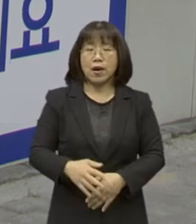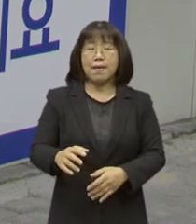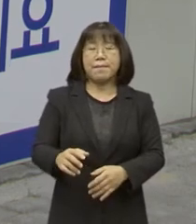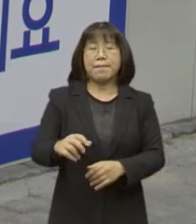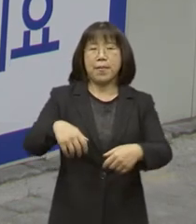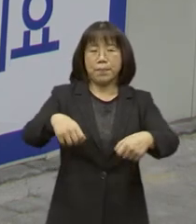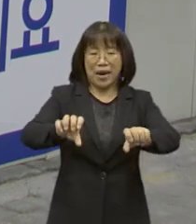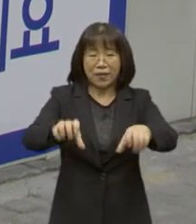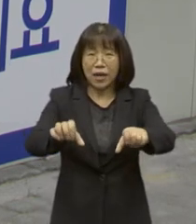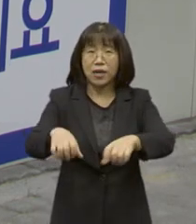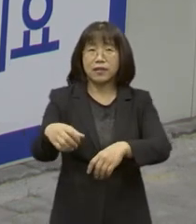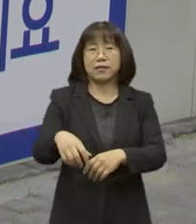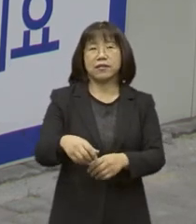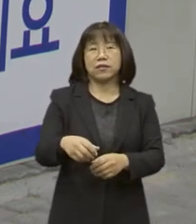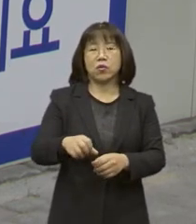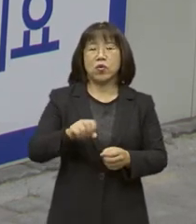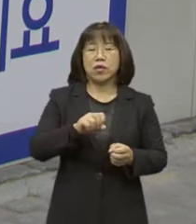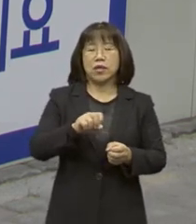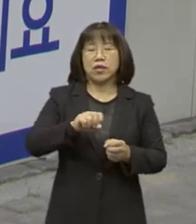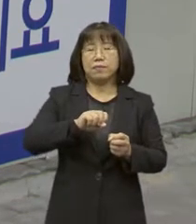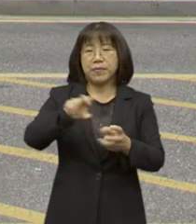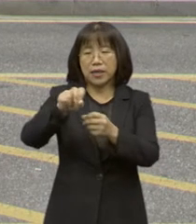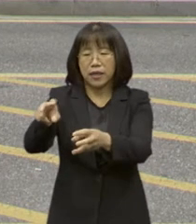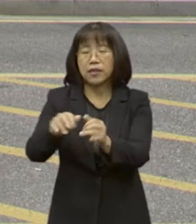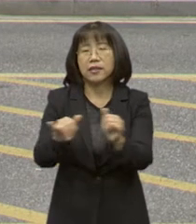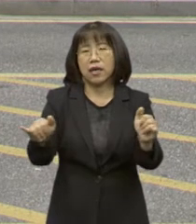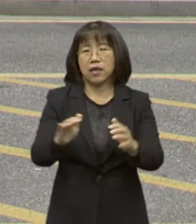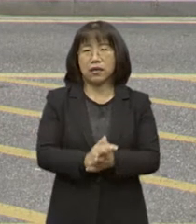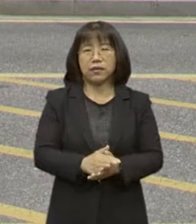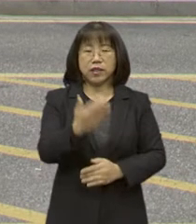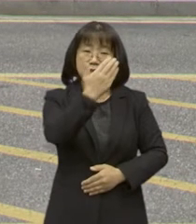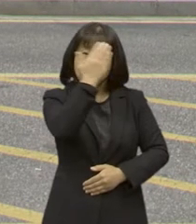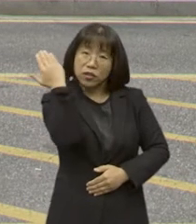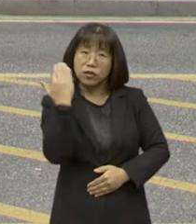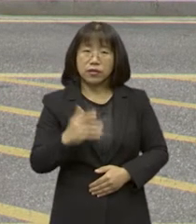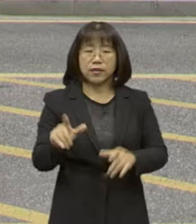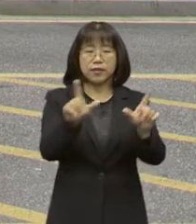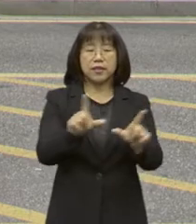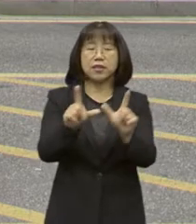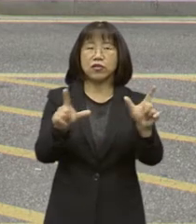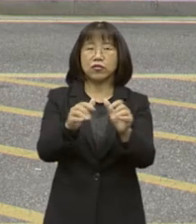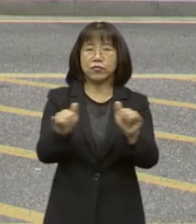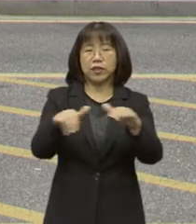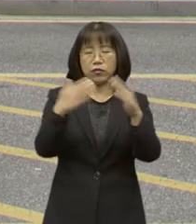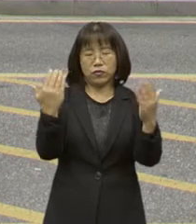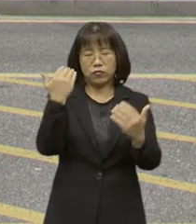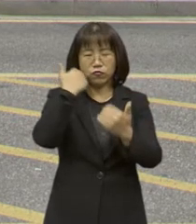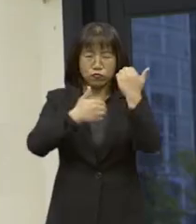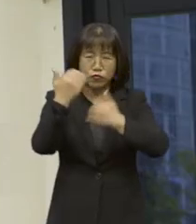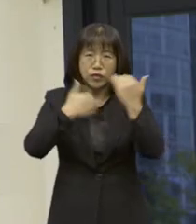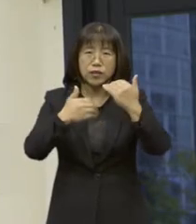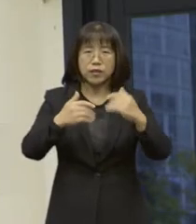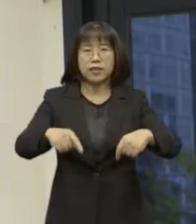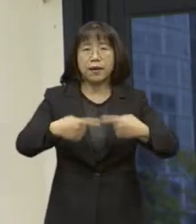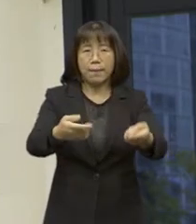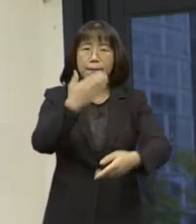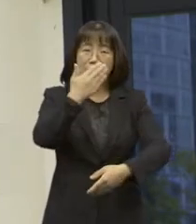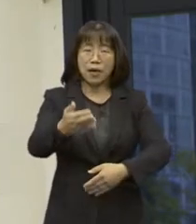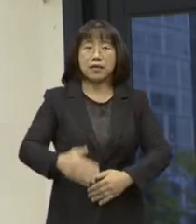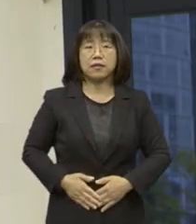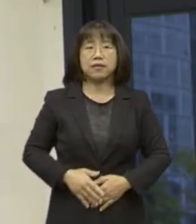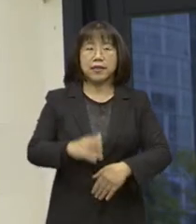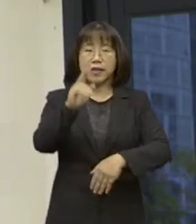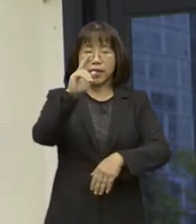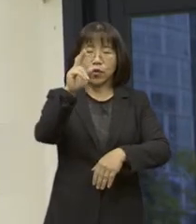쉼터는 배달 기사 등 이동 노동자 또는 청년, 지역 주민이면 누구나 이용할 수 있으며 평일 오전